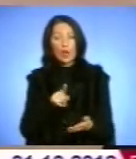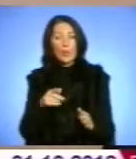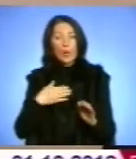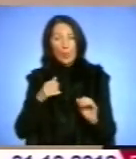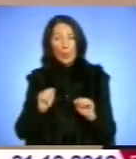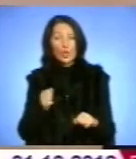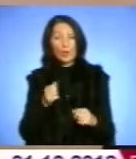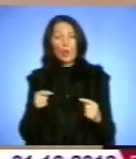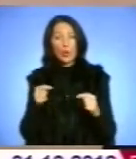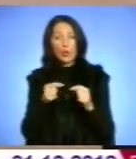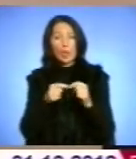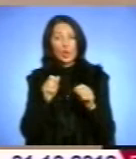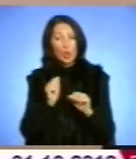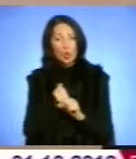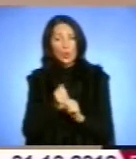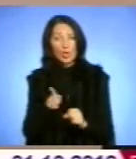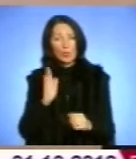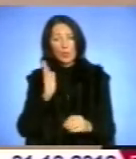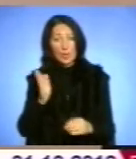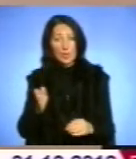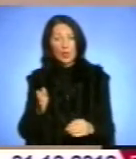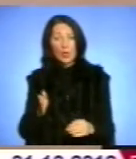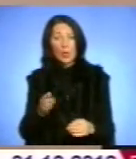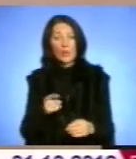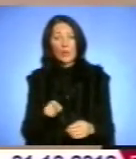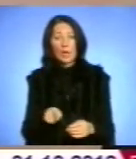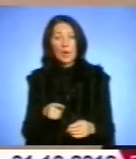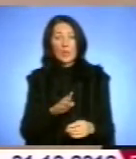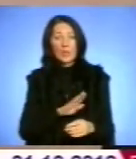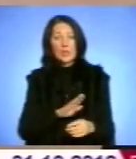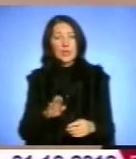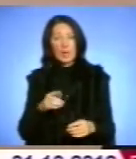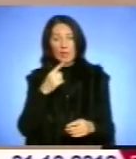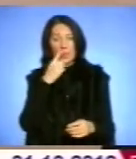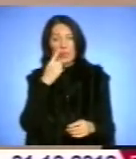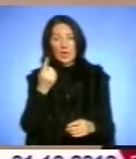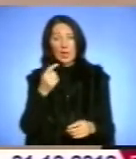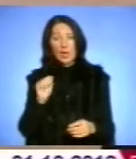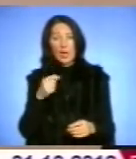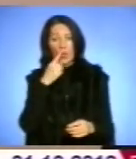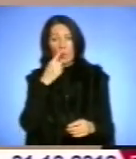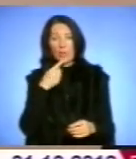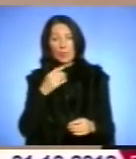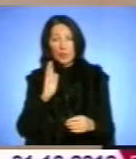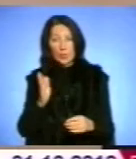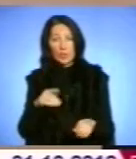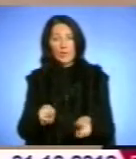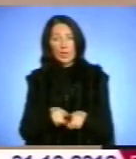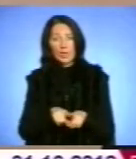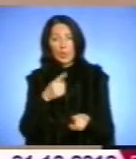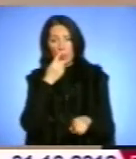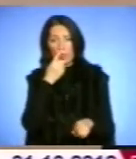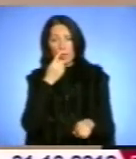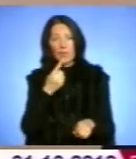зробити, щоб в дальнішому перспективі тут же не вдалекі, а в перспективі такій